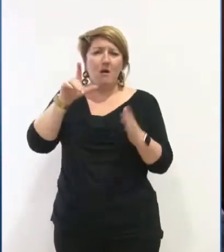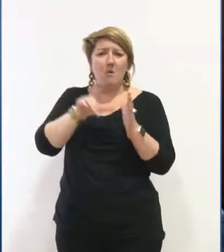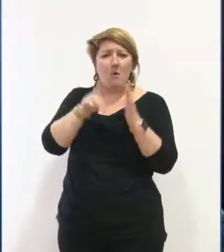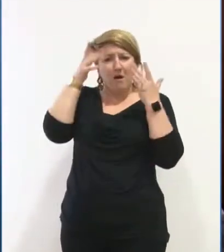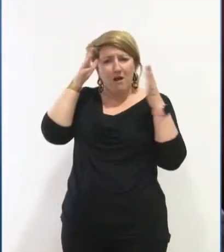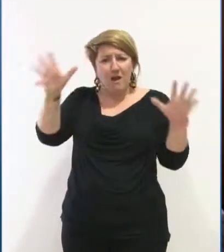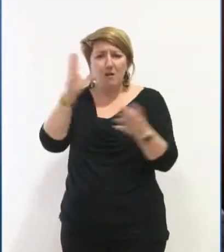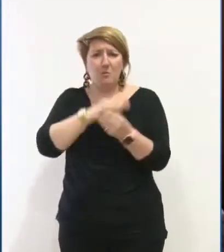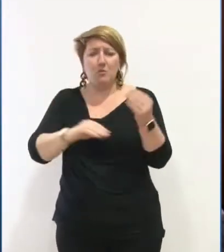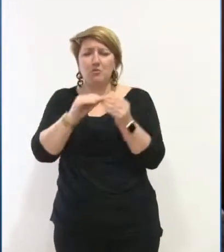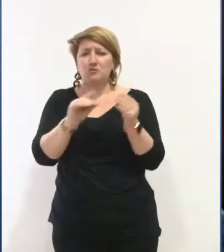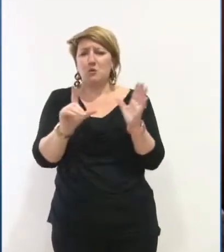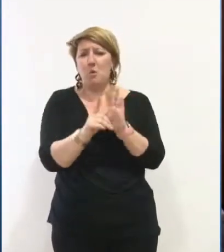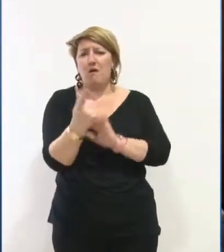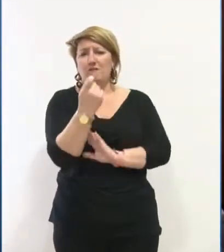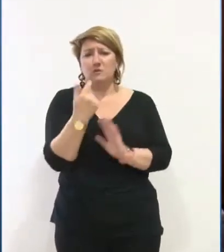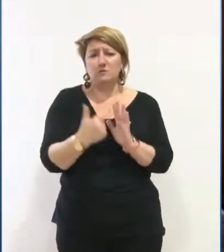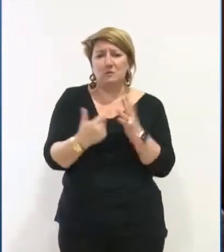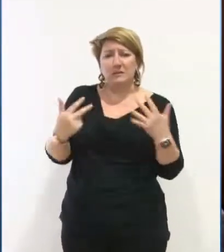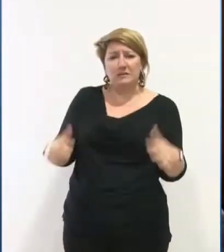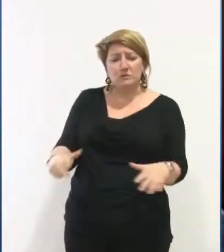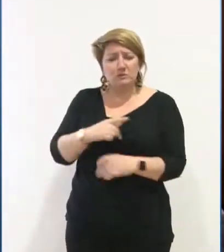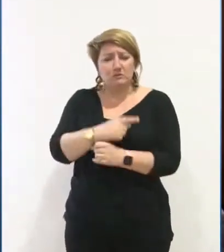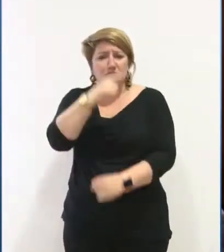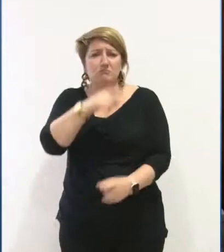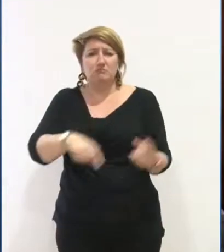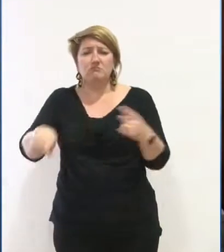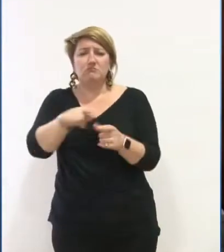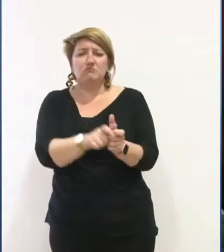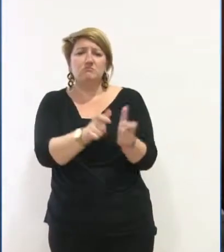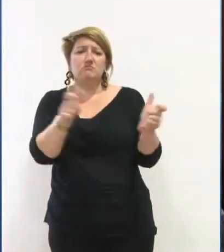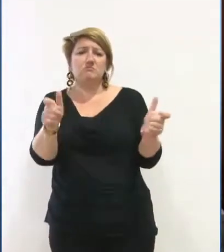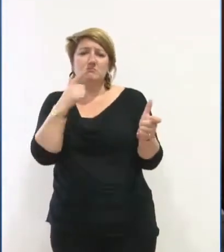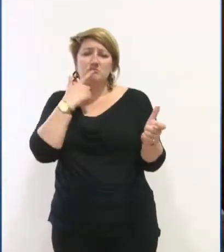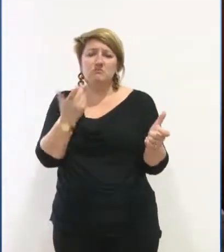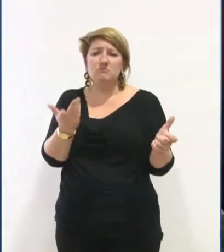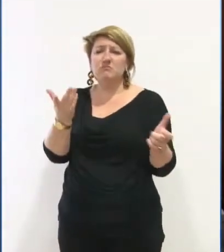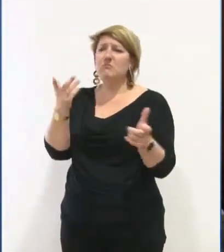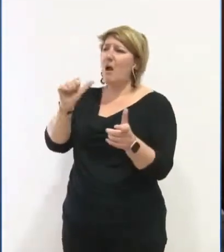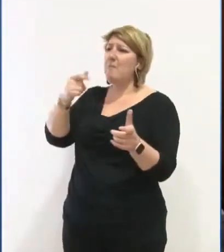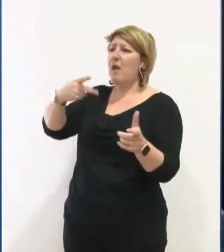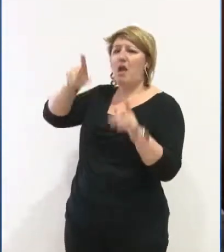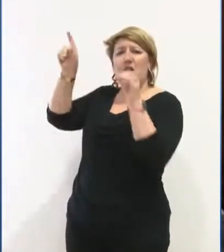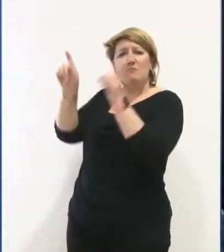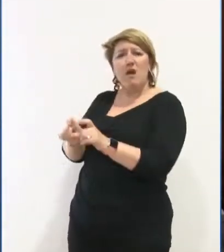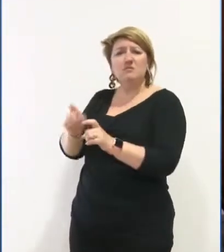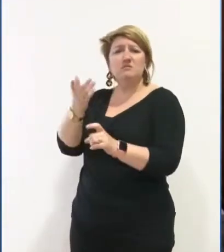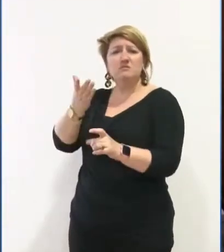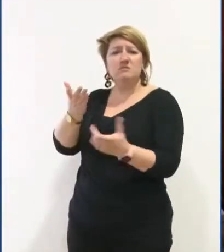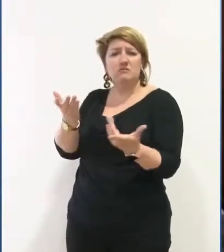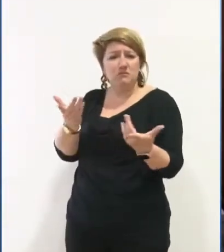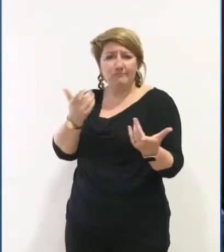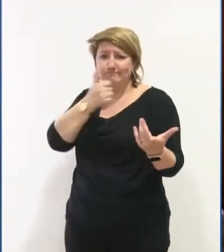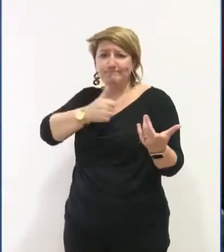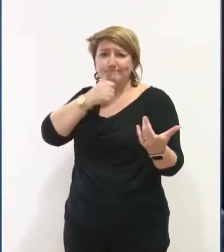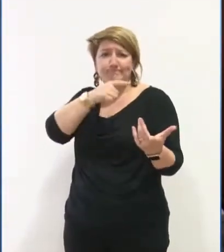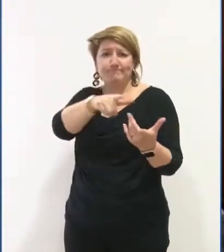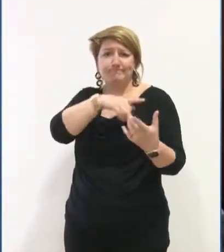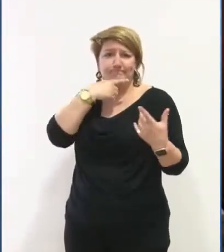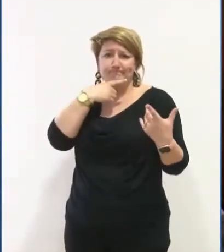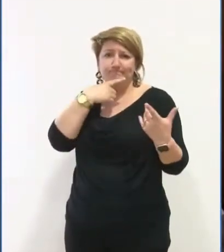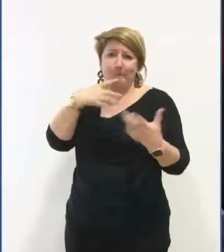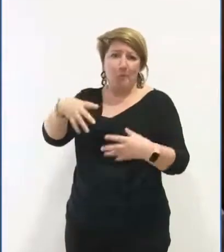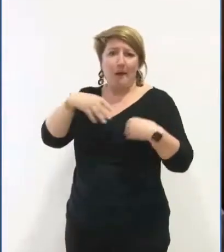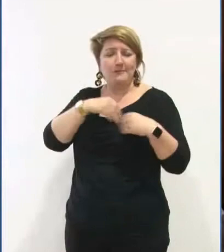aux bailleurs sociaux le regroupement et la prise en charge des économies souhaitées par le gouvernement sur les APL, vous avez présenté lors du